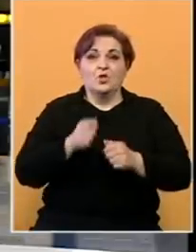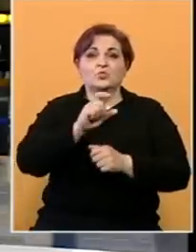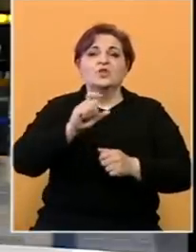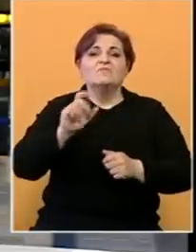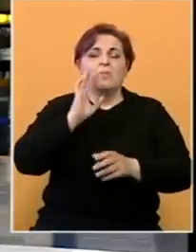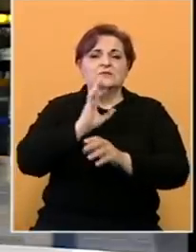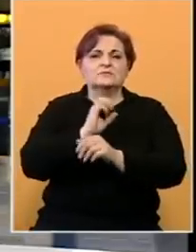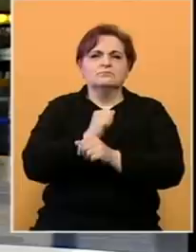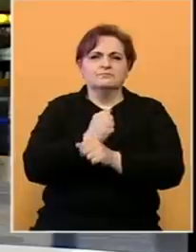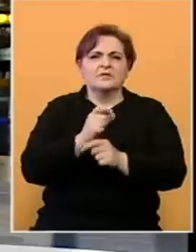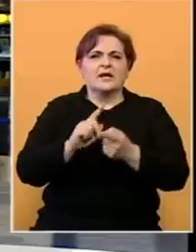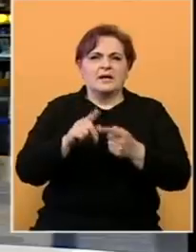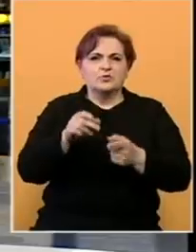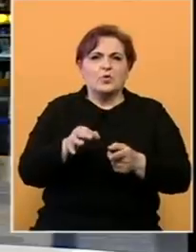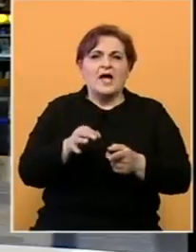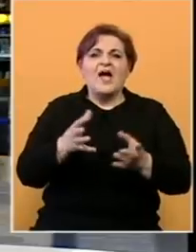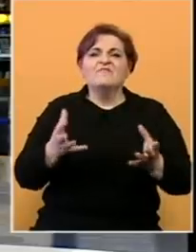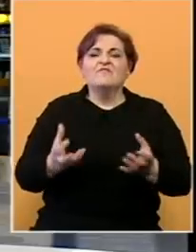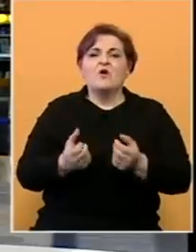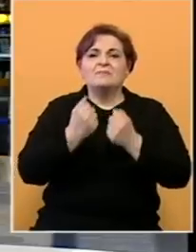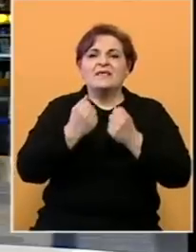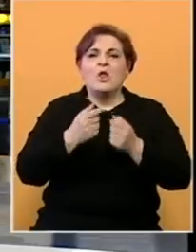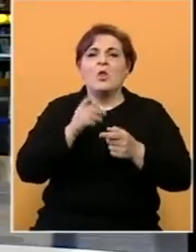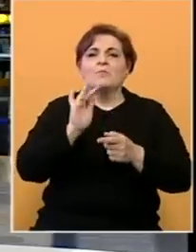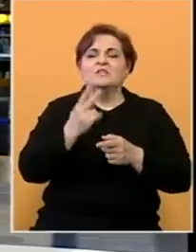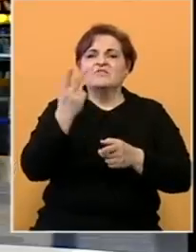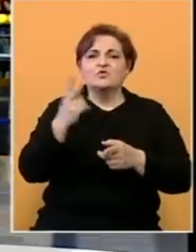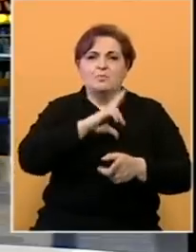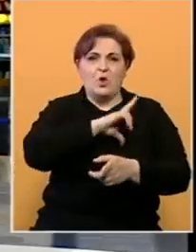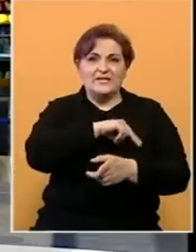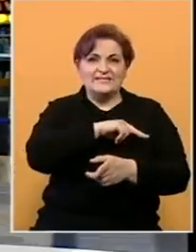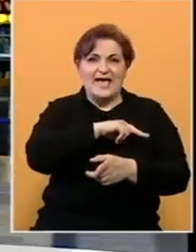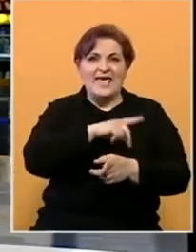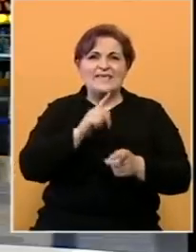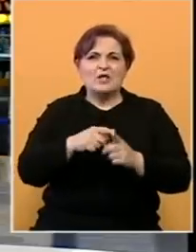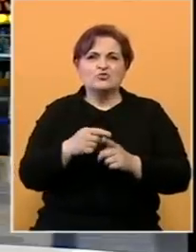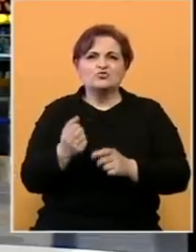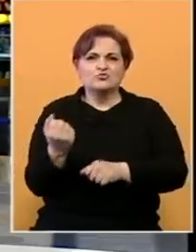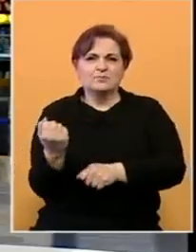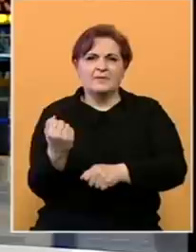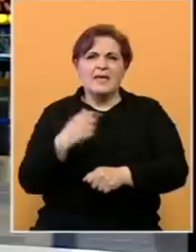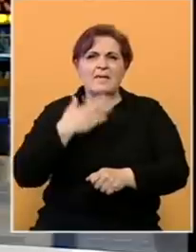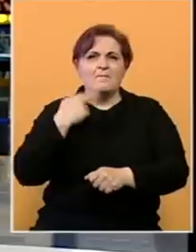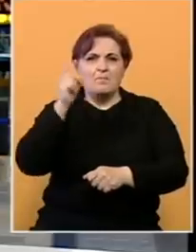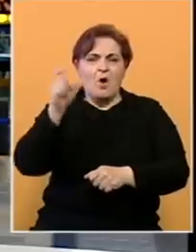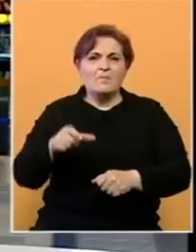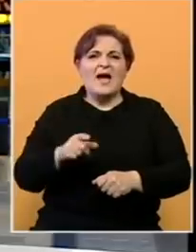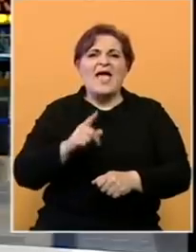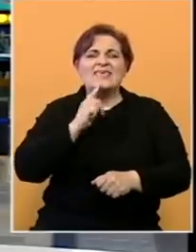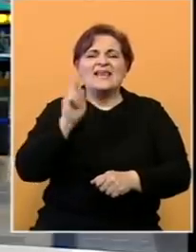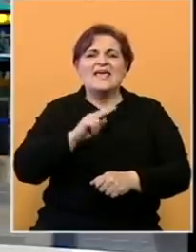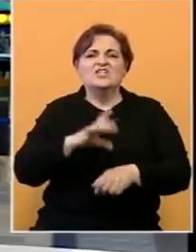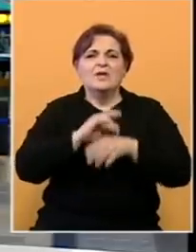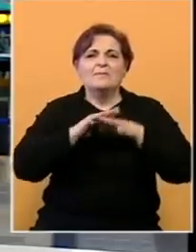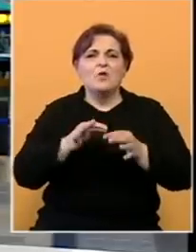Tužilaštvo Hercegovačko-neretvanskog kantona formiralo je predmet protiv dvojice policajaca zbog premlaćivanja mladića koji je kršio